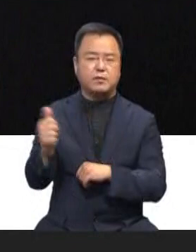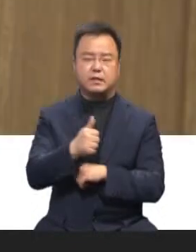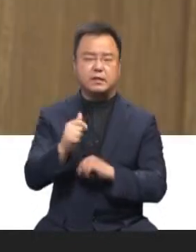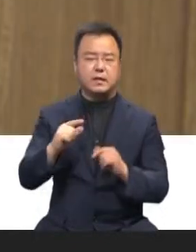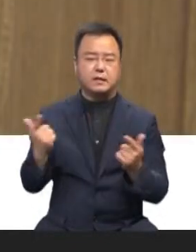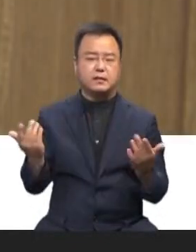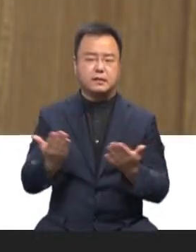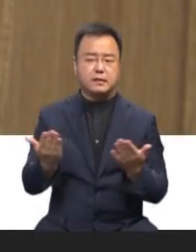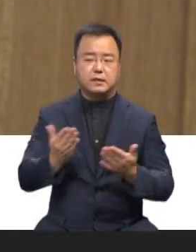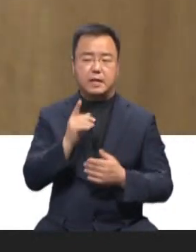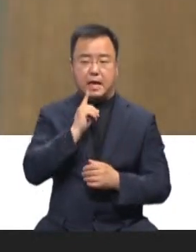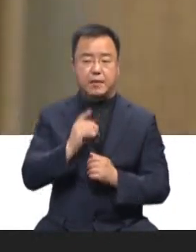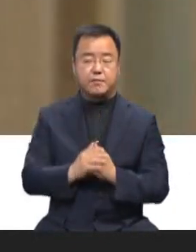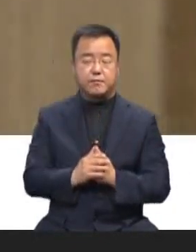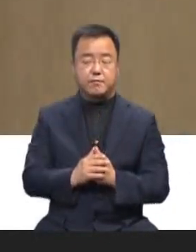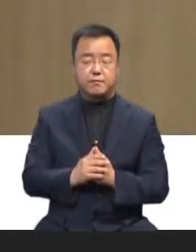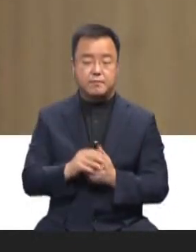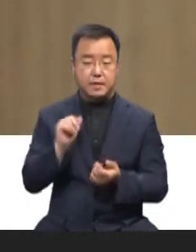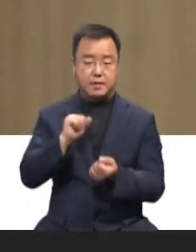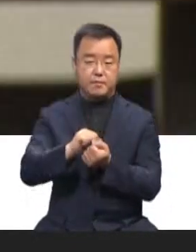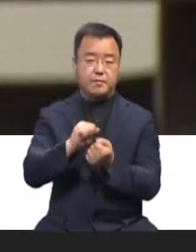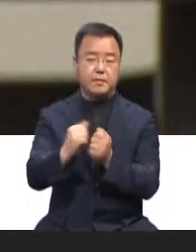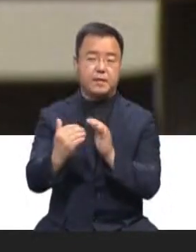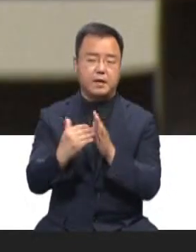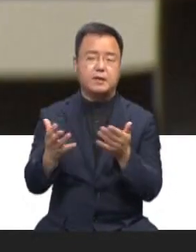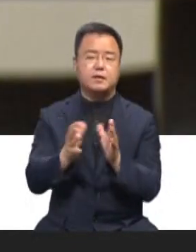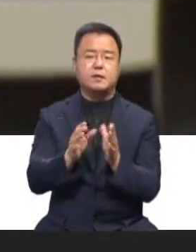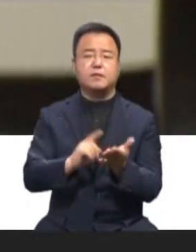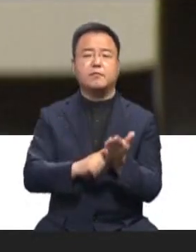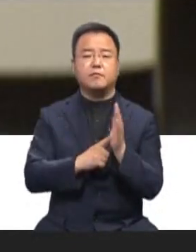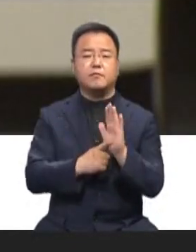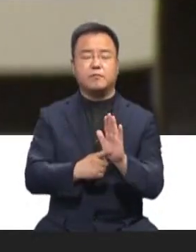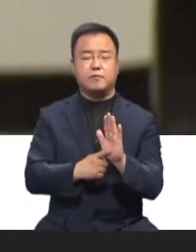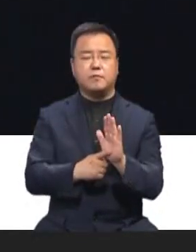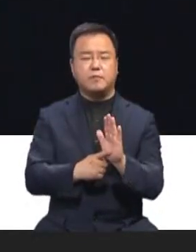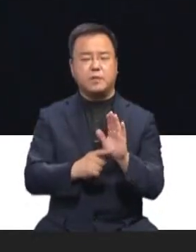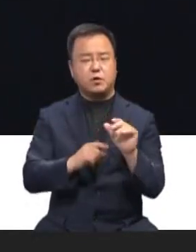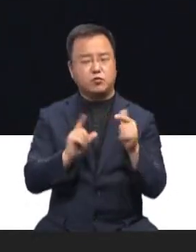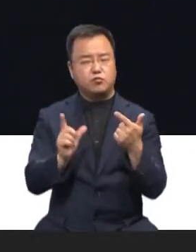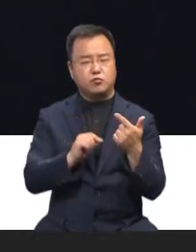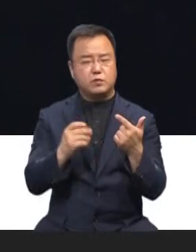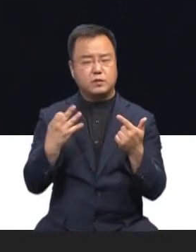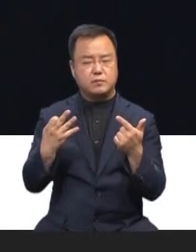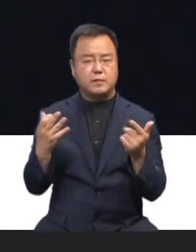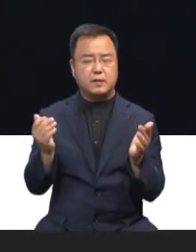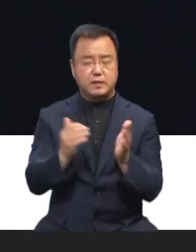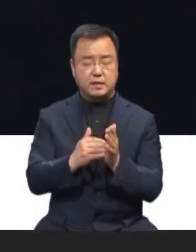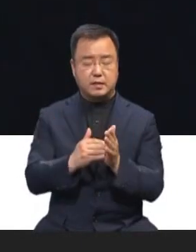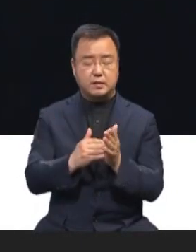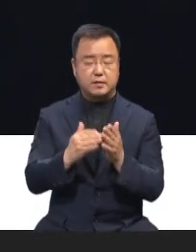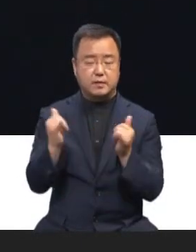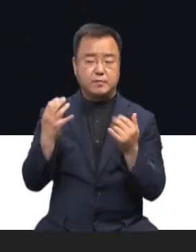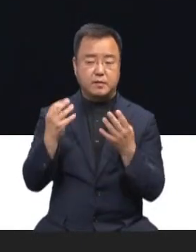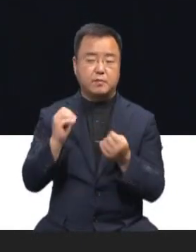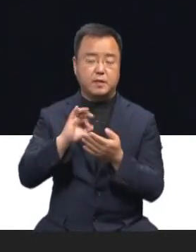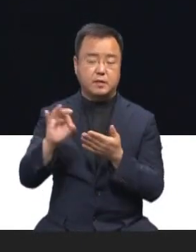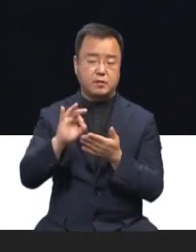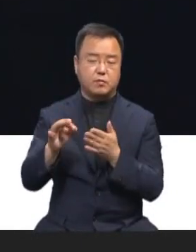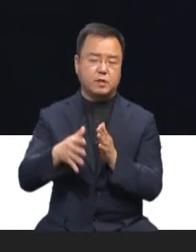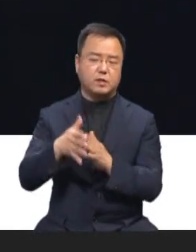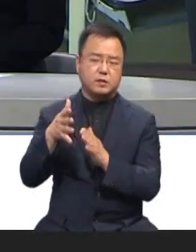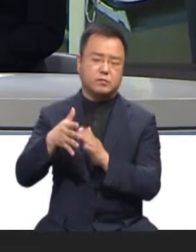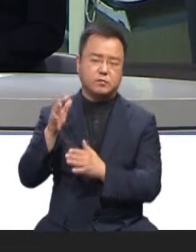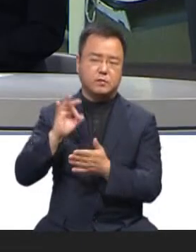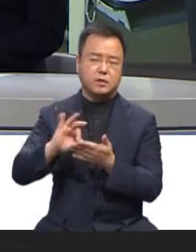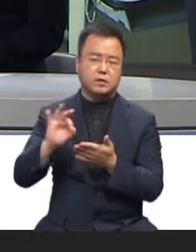있습니다 적어도 방역당국이 발 편 14일까지 는 다중 이용 시설의 포함해서 수도권 지역의 경우 학원 이용을 자제해